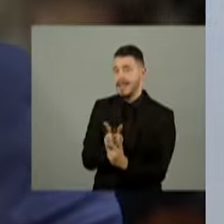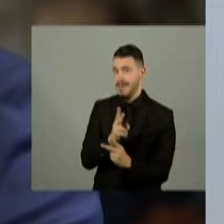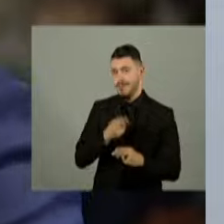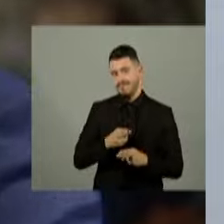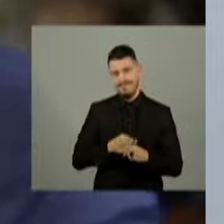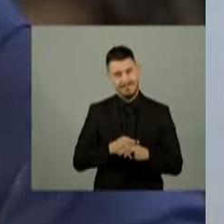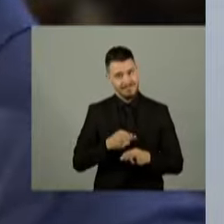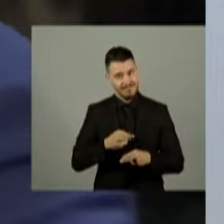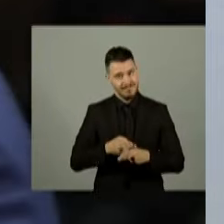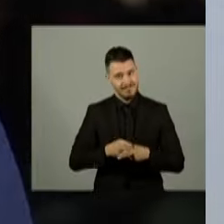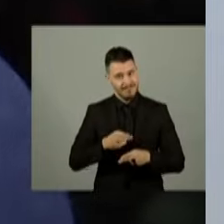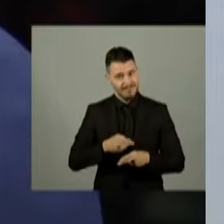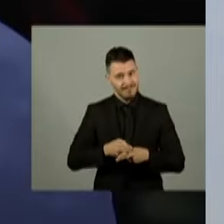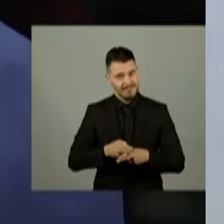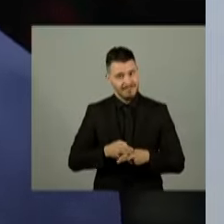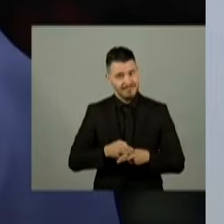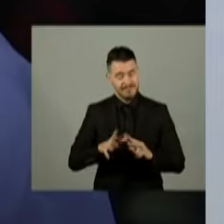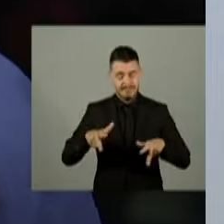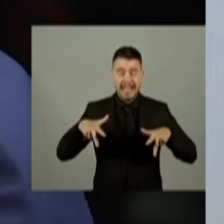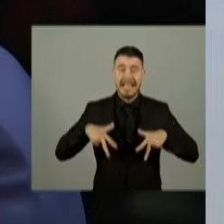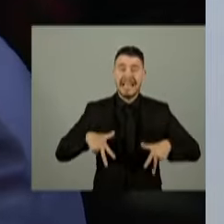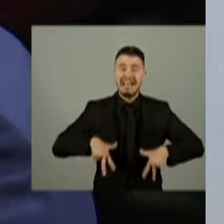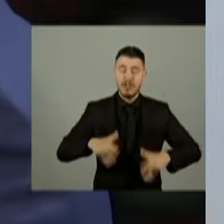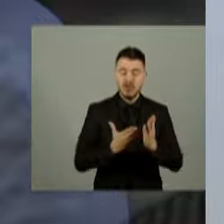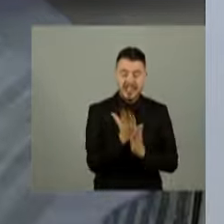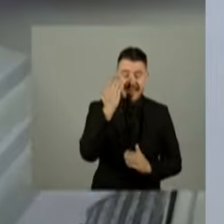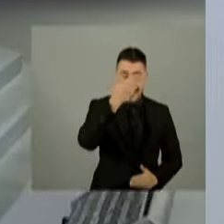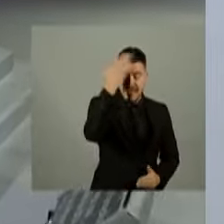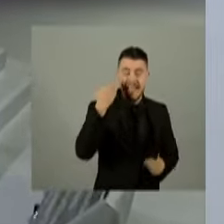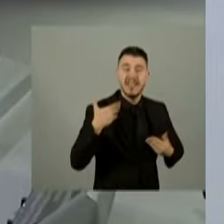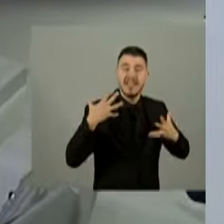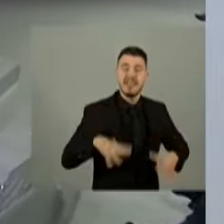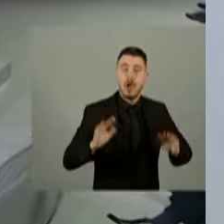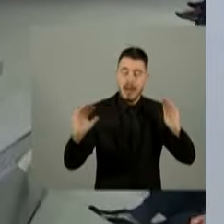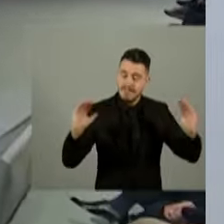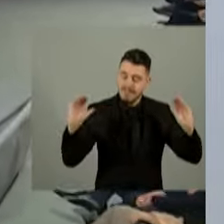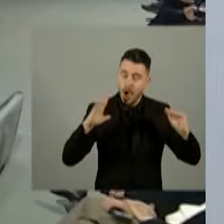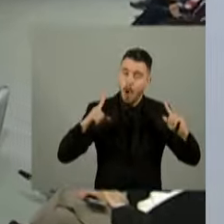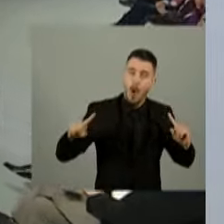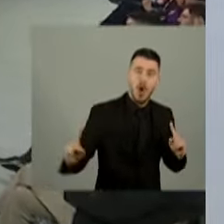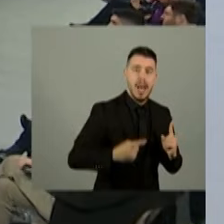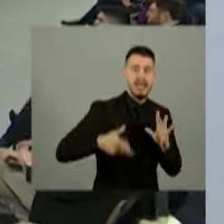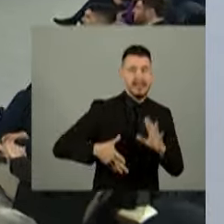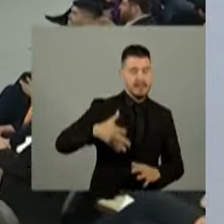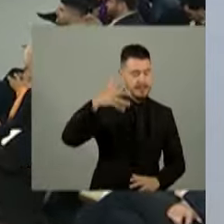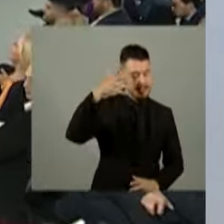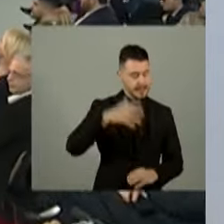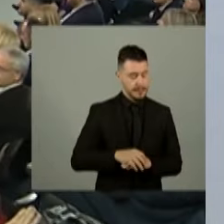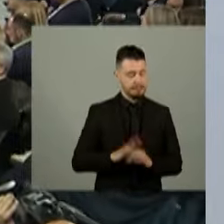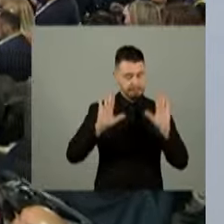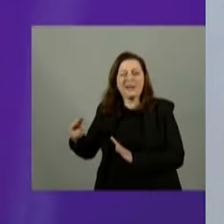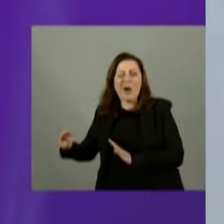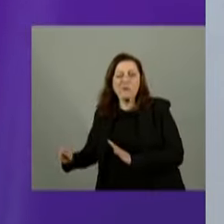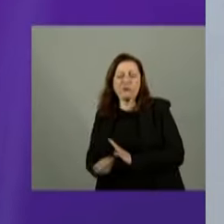Θεωρώ ότι έχουν κάνει και οι δύο πλευρές σοβαρά λάθη, για να μην πω τραγικά λάθη, με αποτέλεσμα